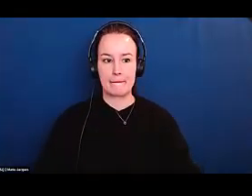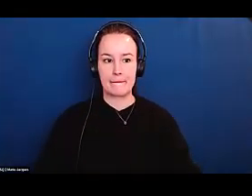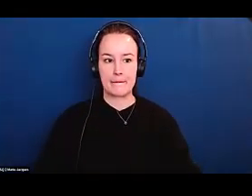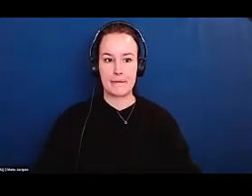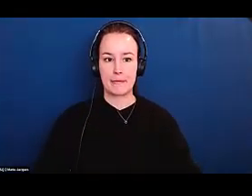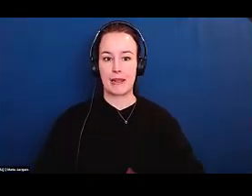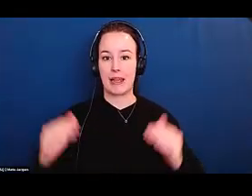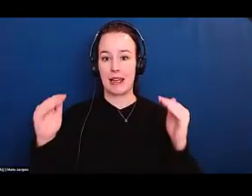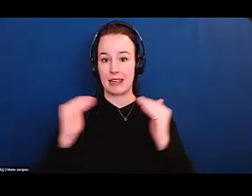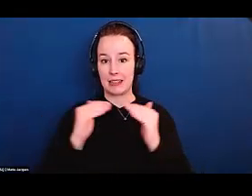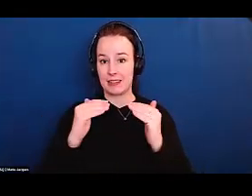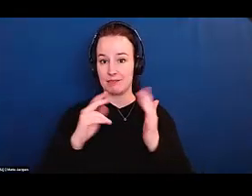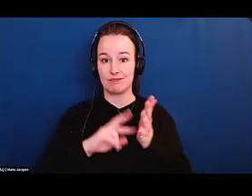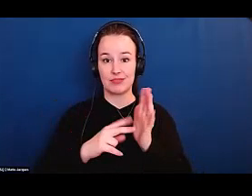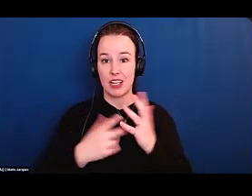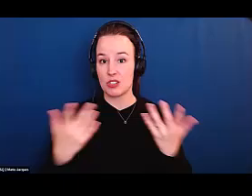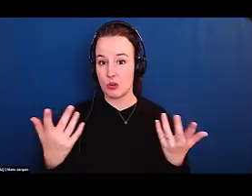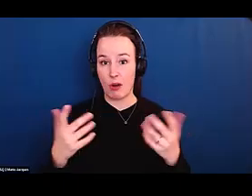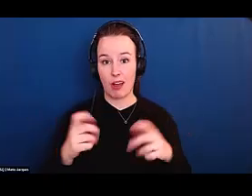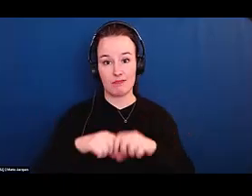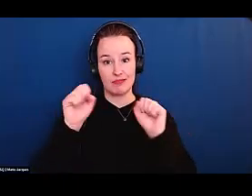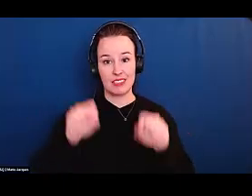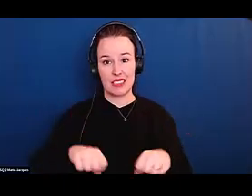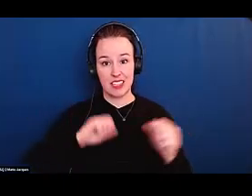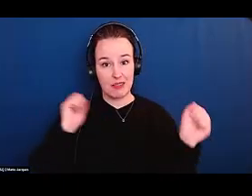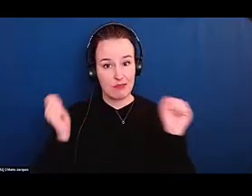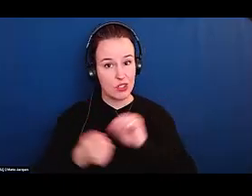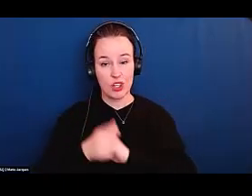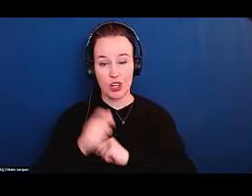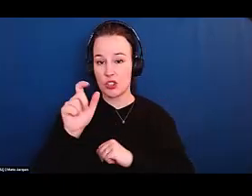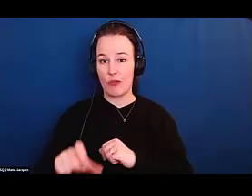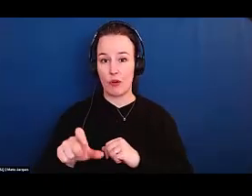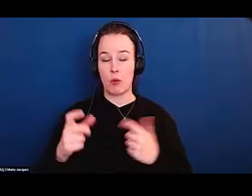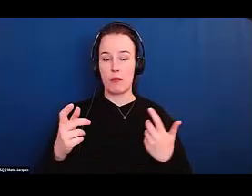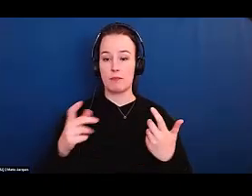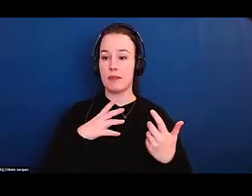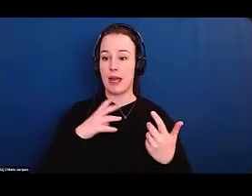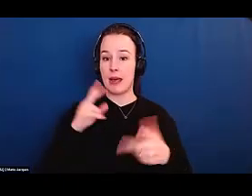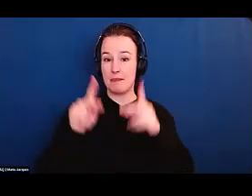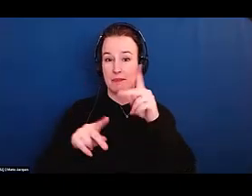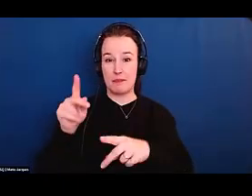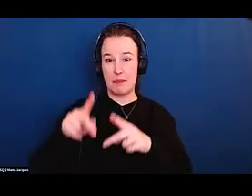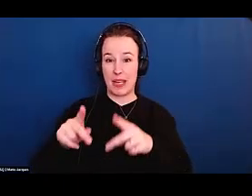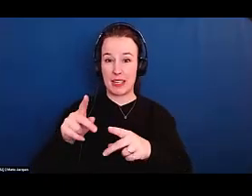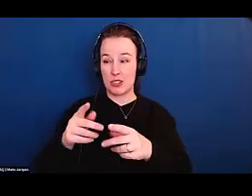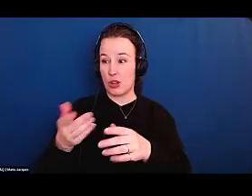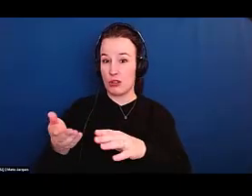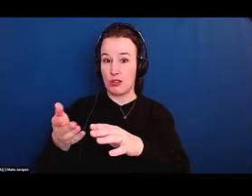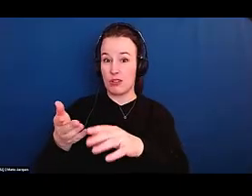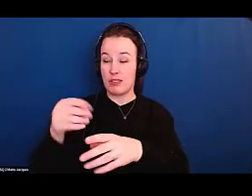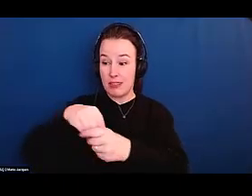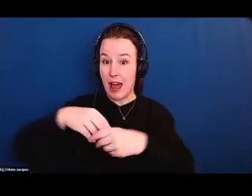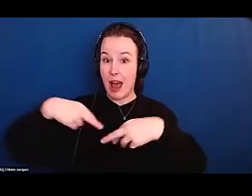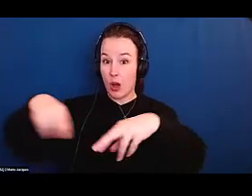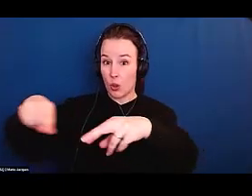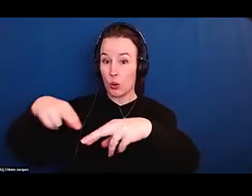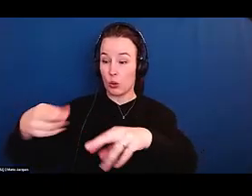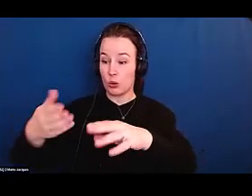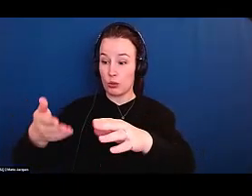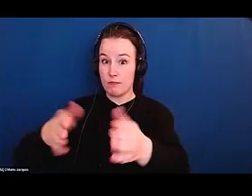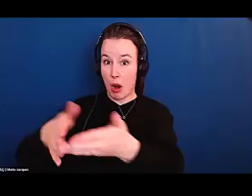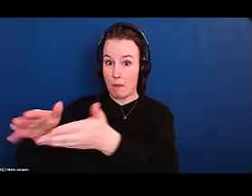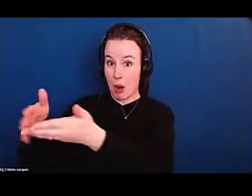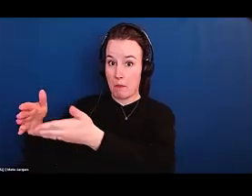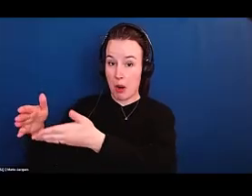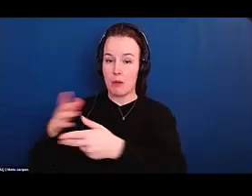l'équité, cela signifie de changer le système. On peut le politiser, on peut le moraliser, mais les personnes sont en train de mourir dans la rue